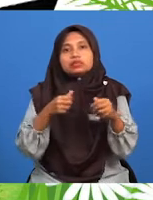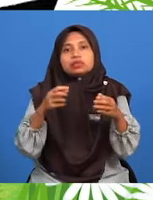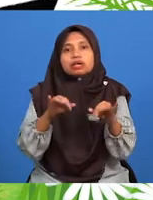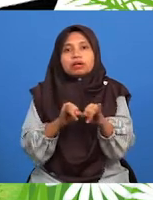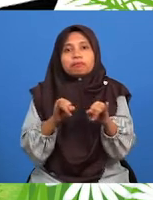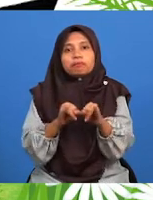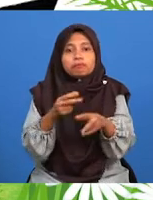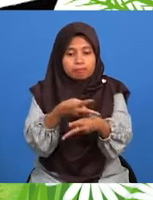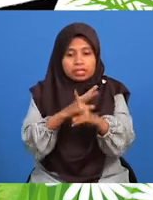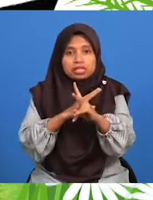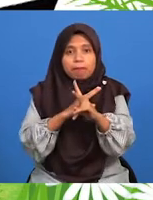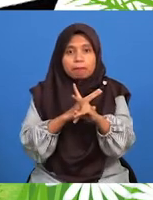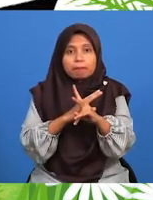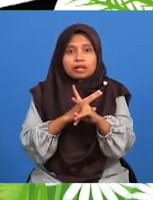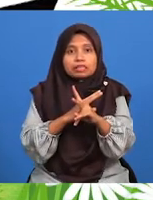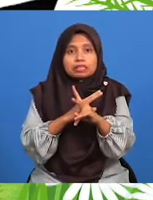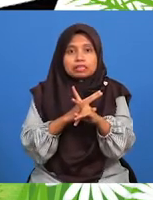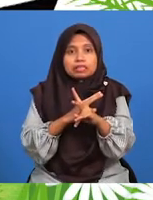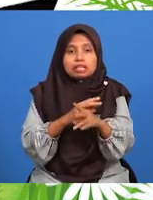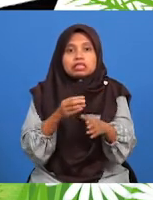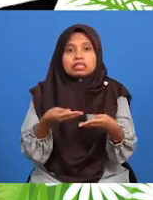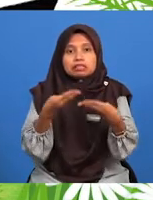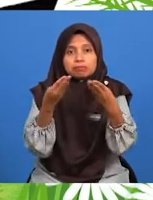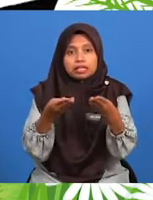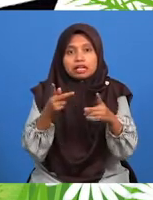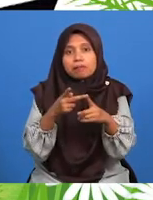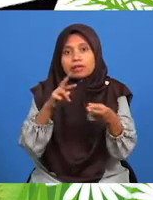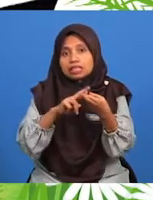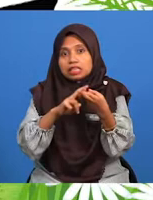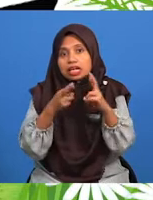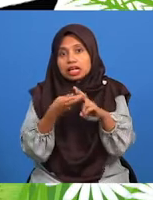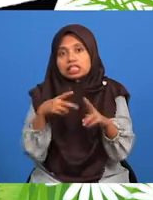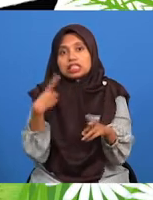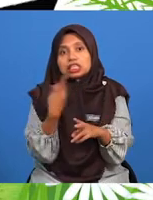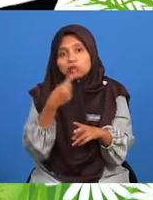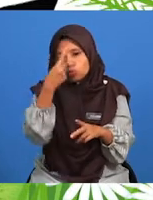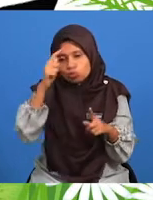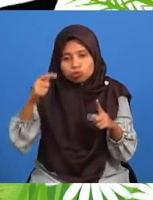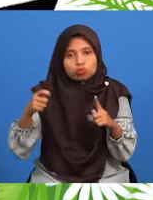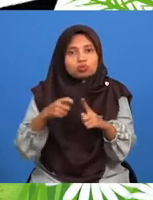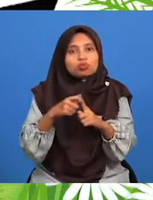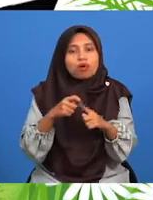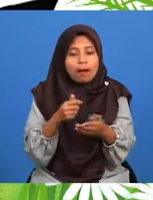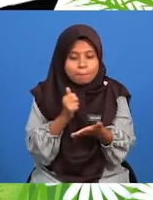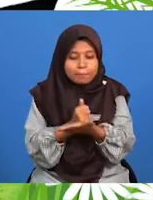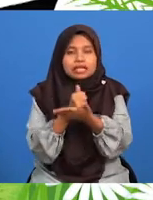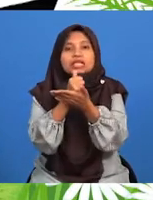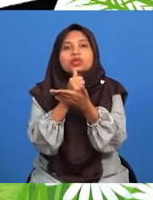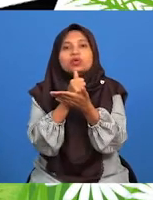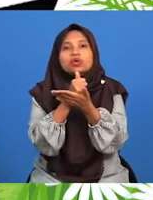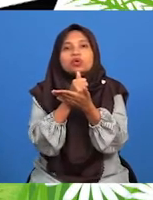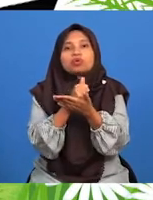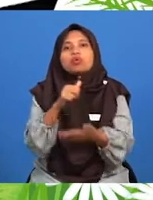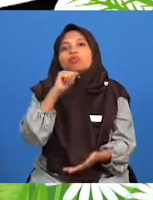bahawa pinjaman atau hutang yang kita berikan kepada rakan adalah bertujuan untuk